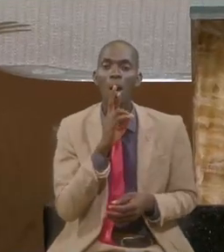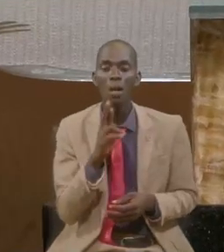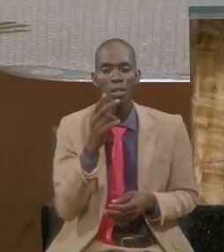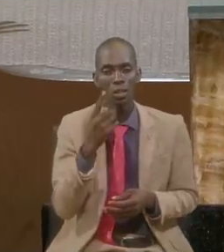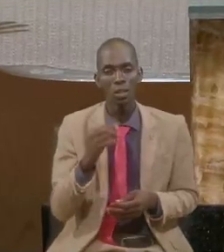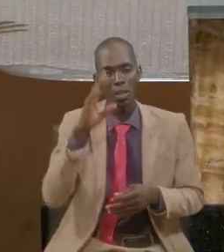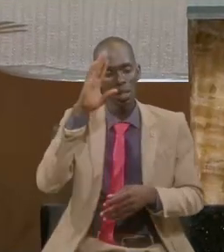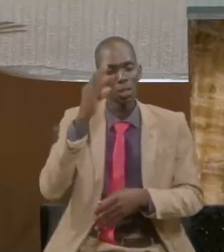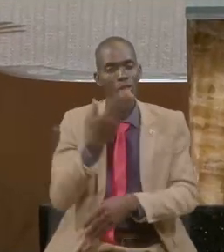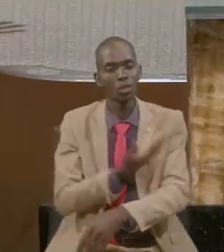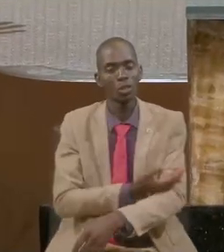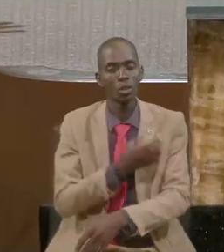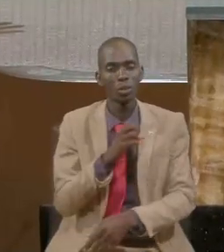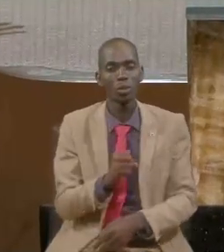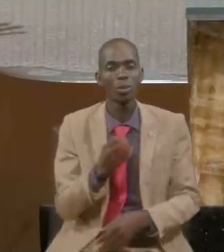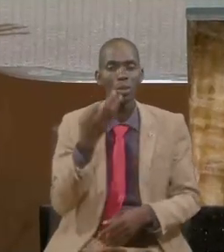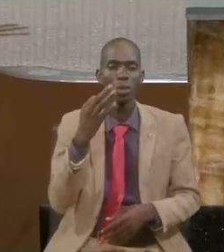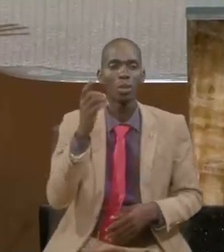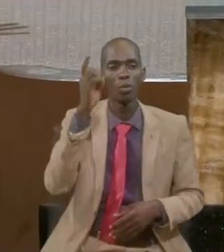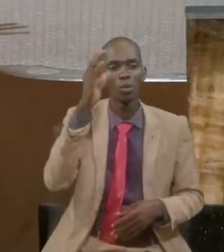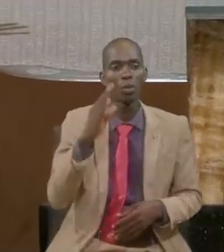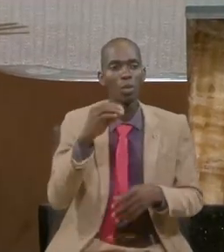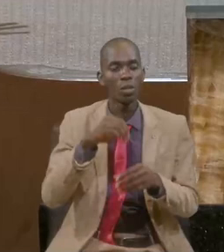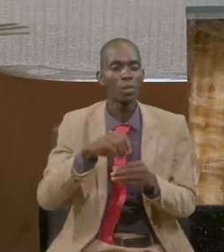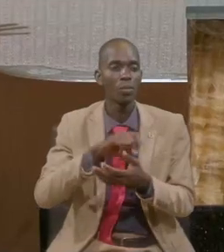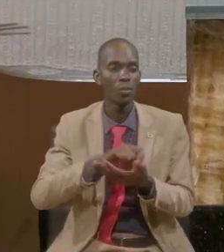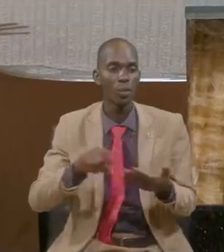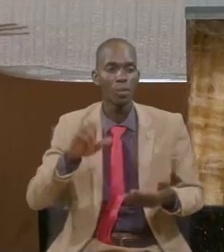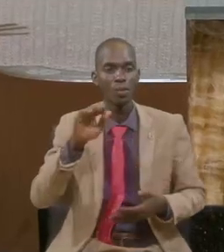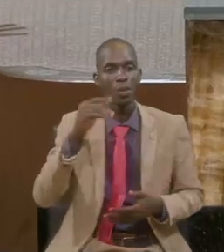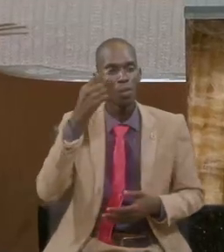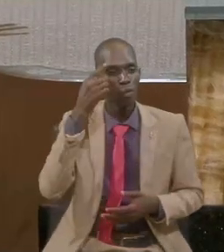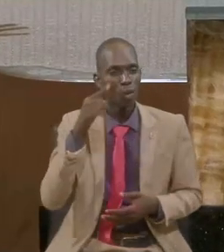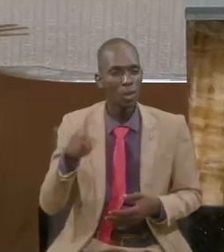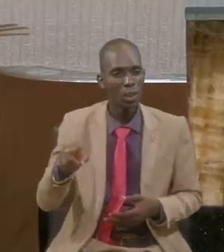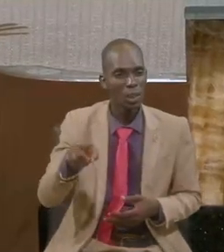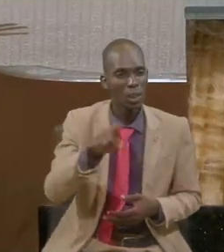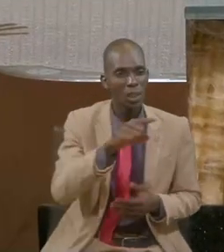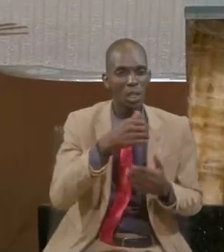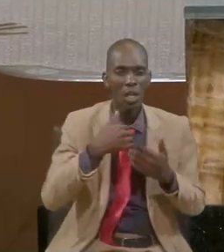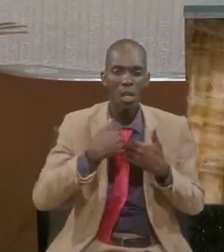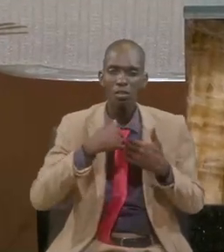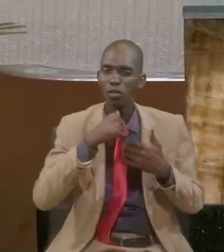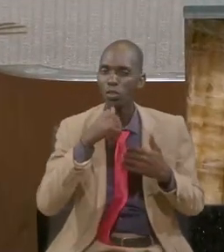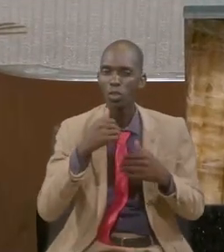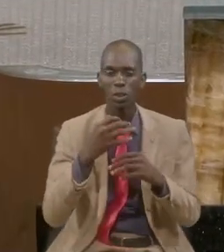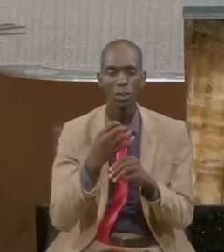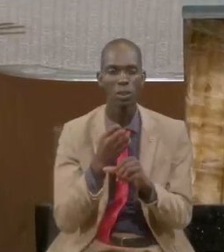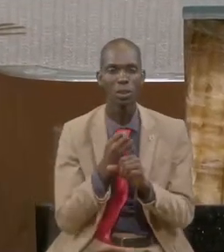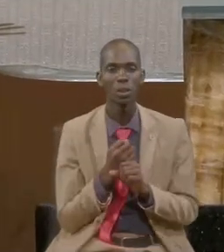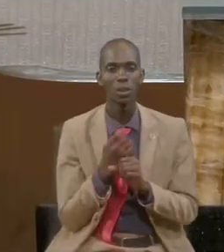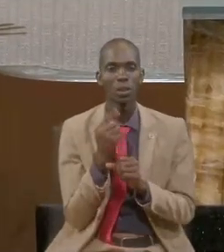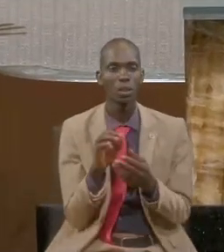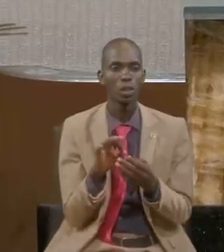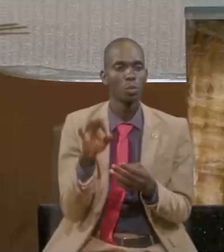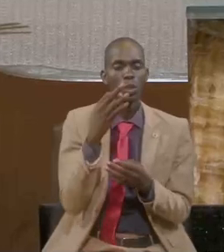sont fils de Dieu. Verset 15. 15 dit, et vous n'avez point